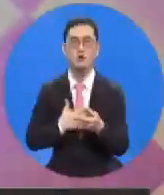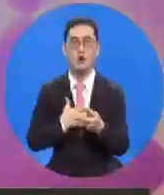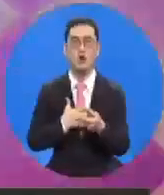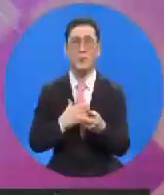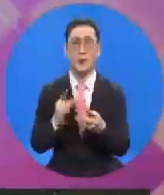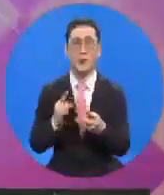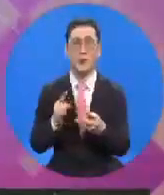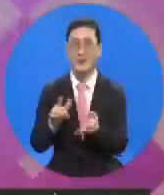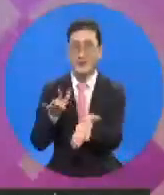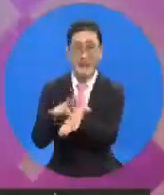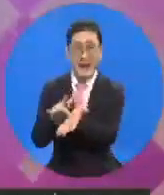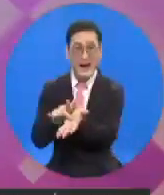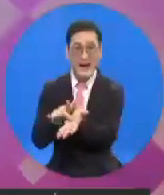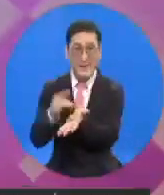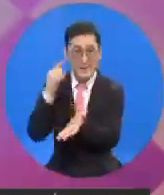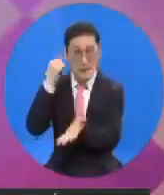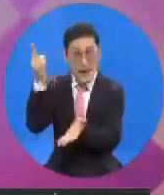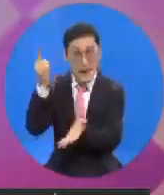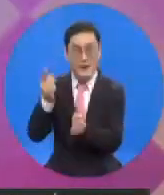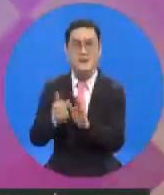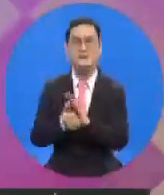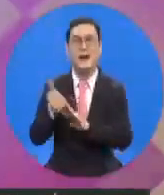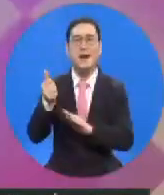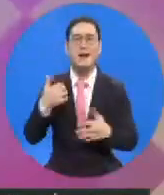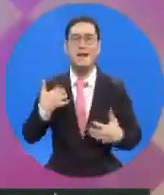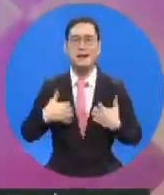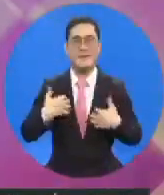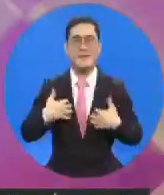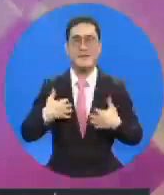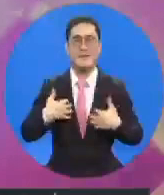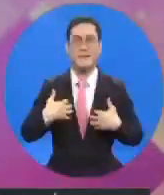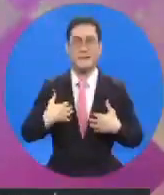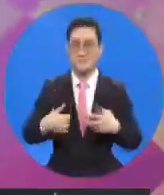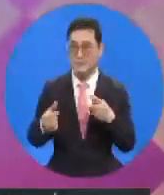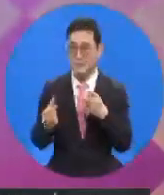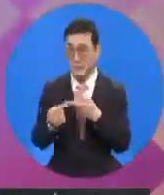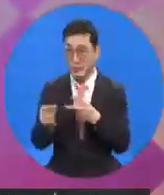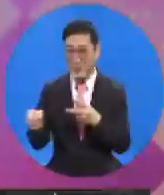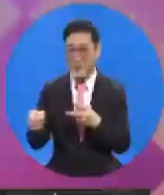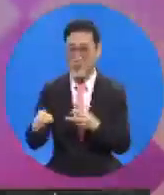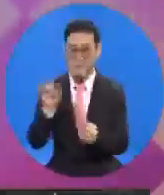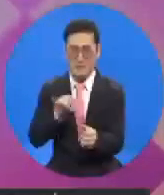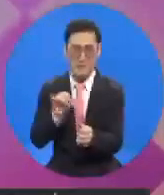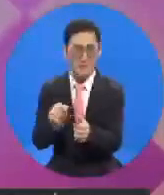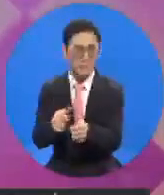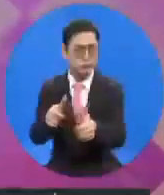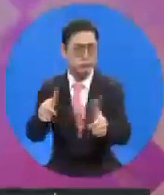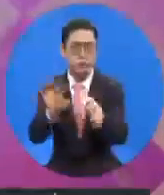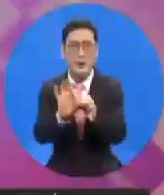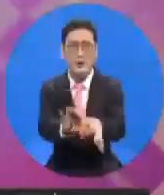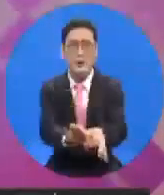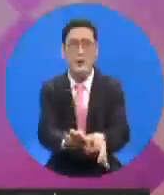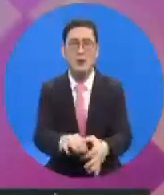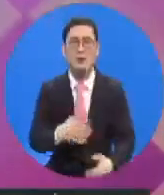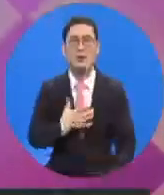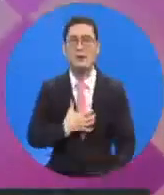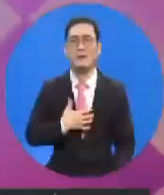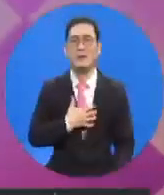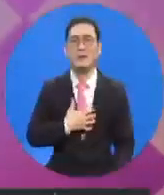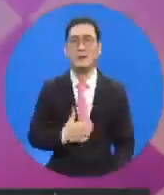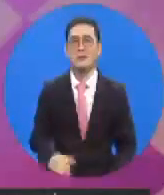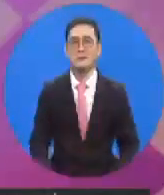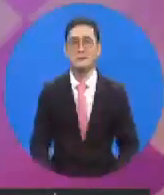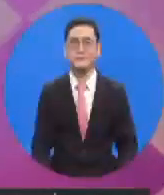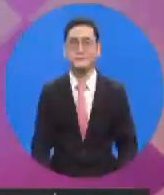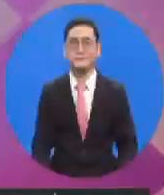백신 소식은 좀 희망적인 소식인데 그런데 또 하나 걱정은 우리 박능우 장관 얘기처럼 1.5단계로 지금 겨우 1단계로 나섰는데